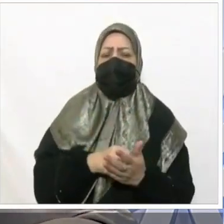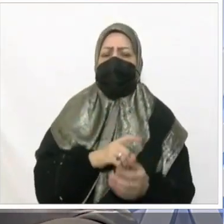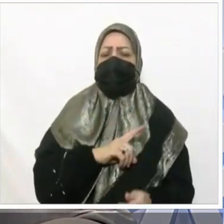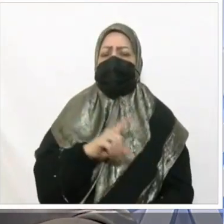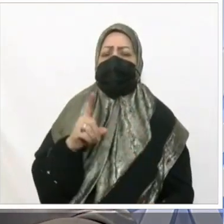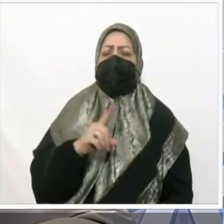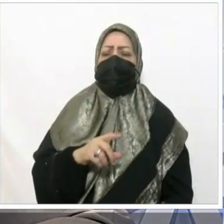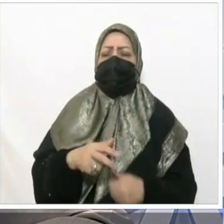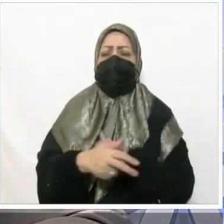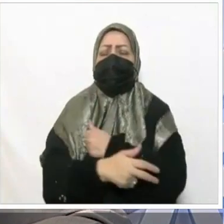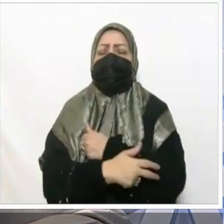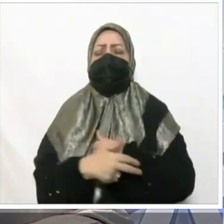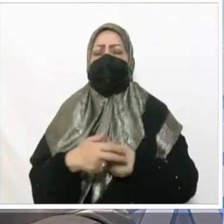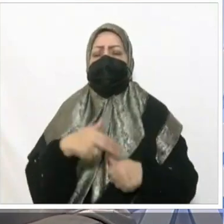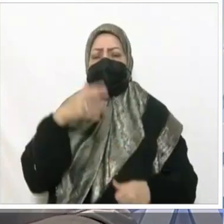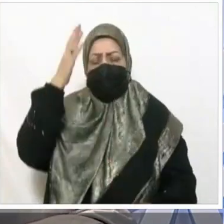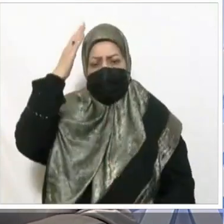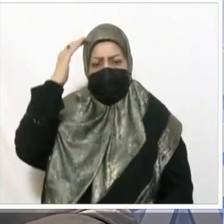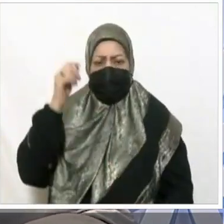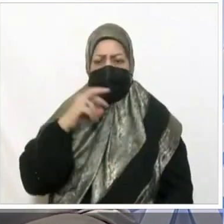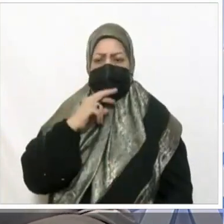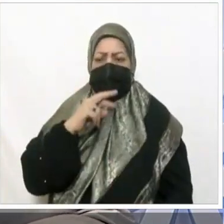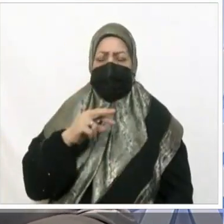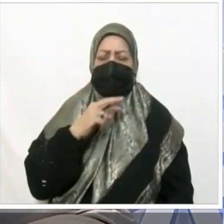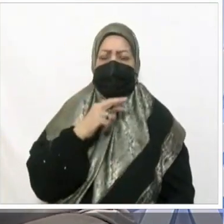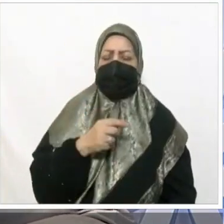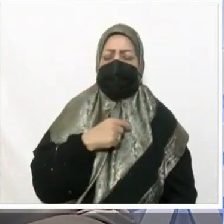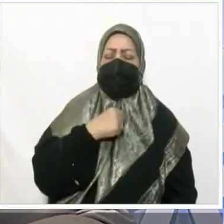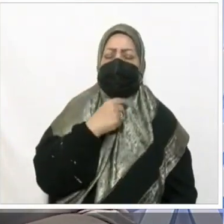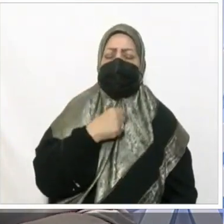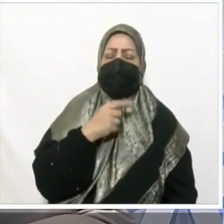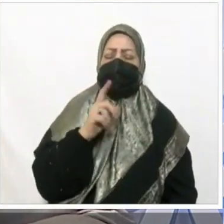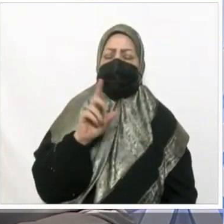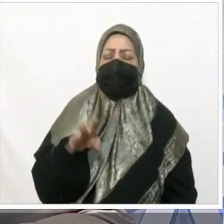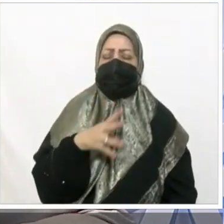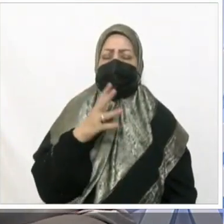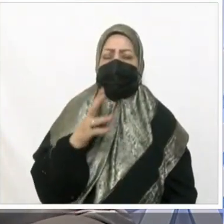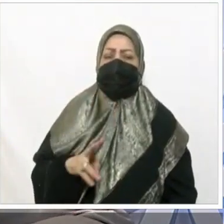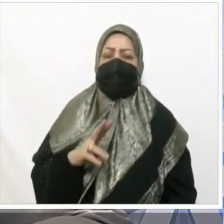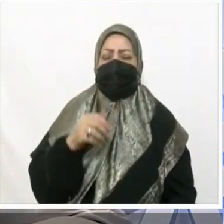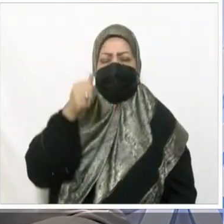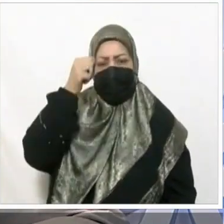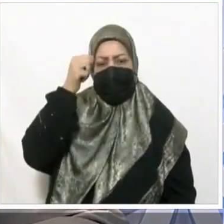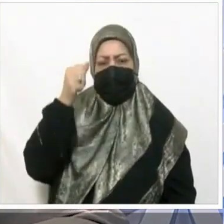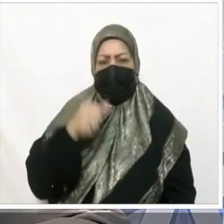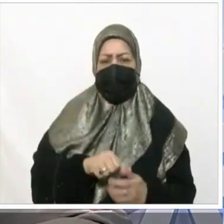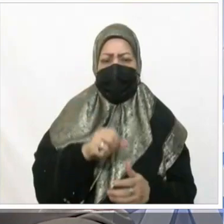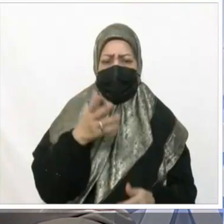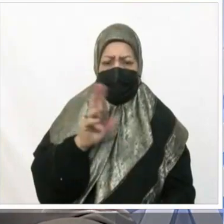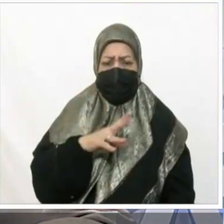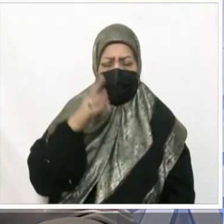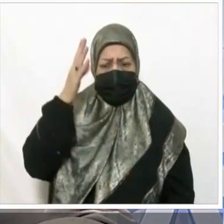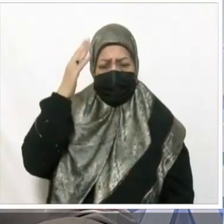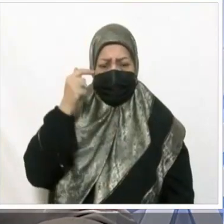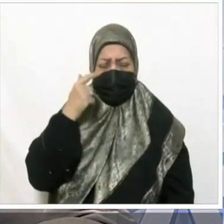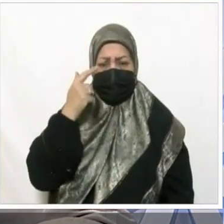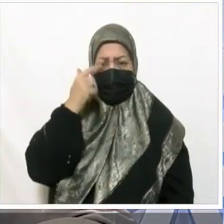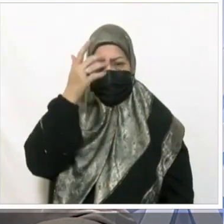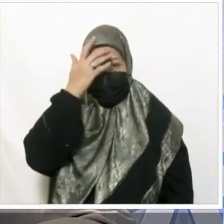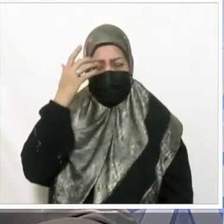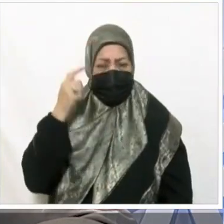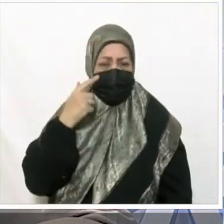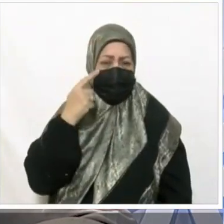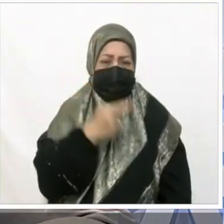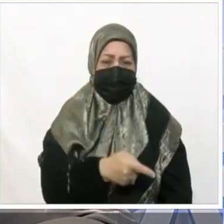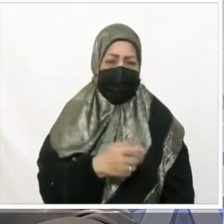الأمور. فنسأل الله سبحانه وتعالى الهداية، ونسأل الله أن يصلح أحوالنا وأن يجمعنا على خير. هذا